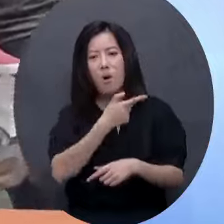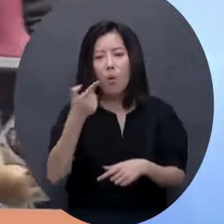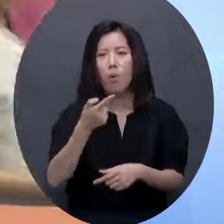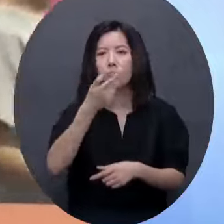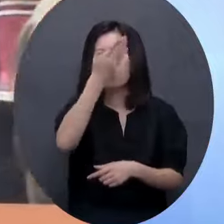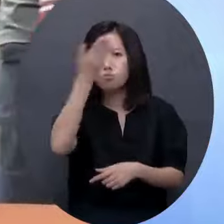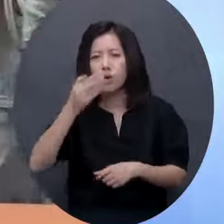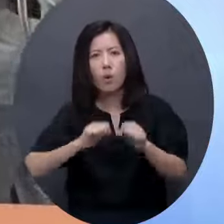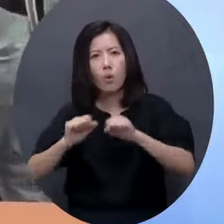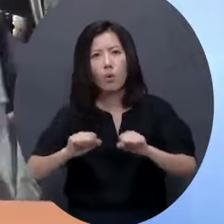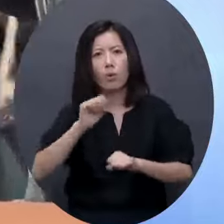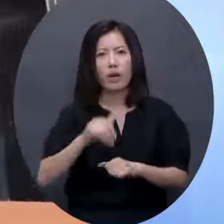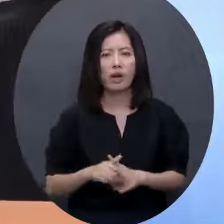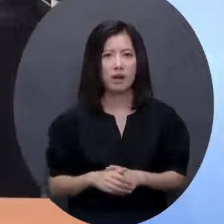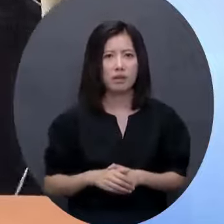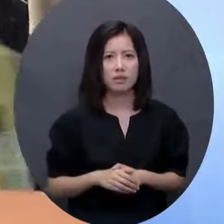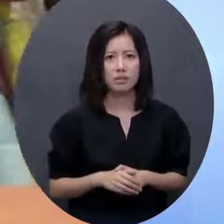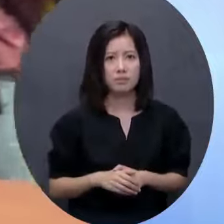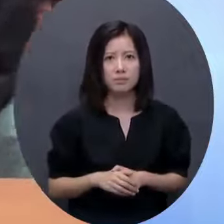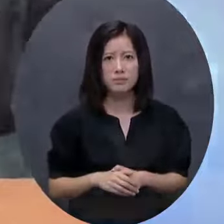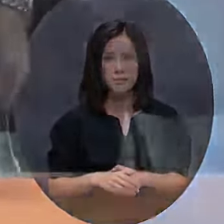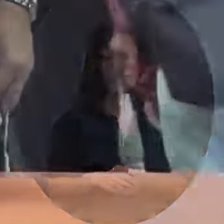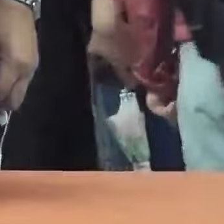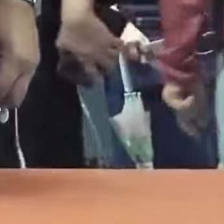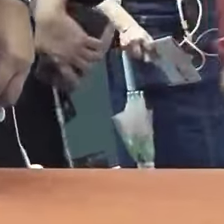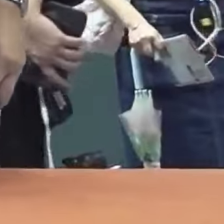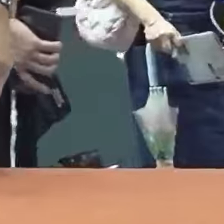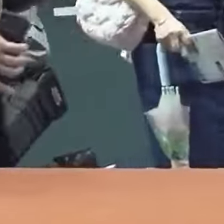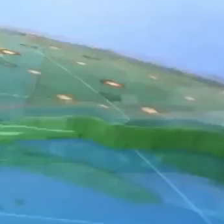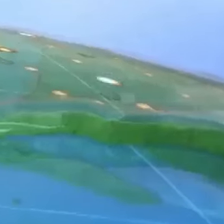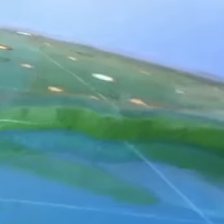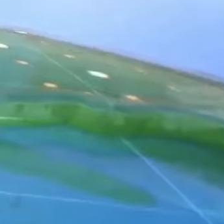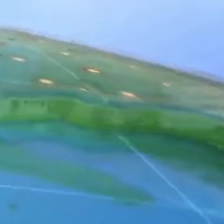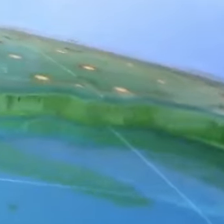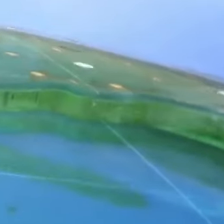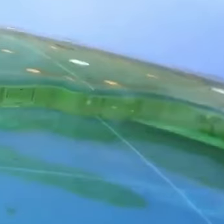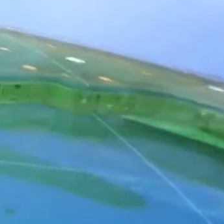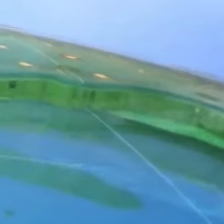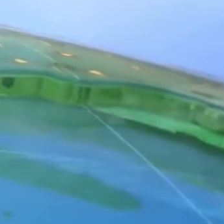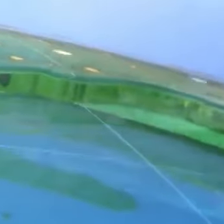活動。香港电台记者苏可盈报道。